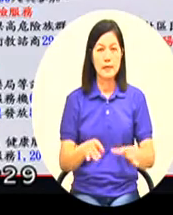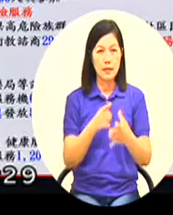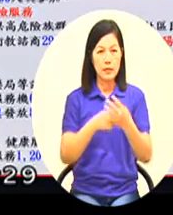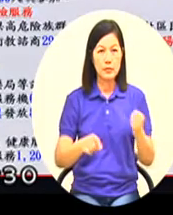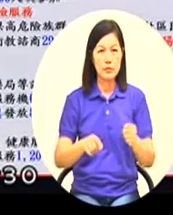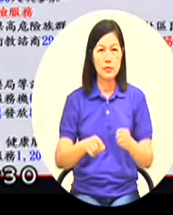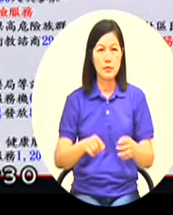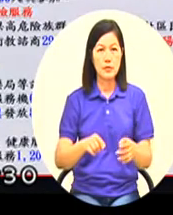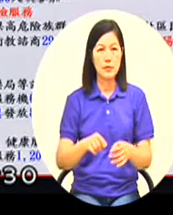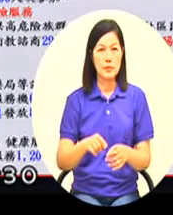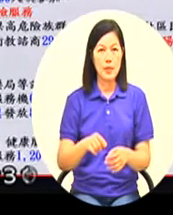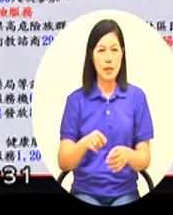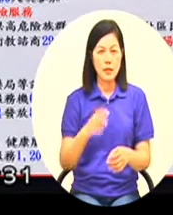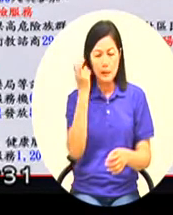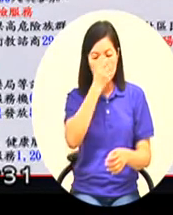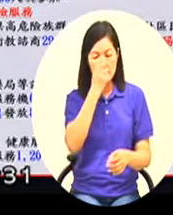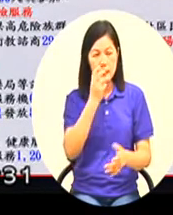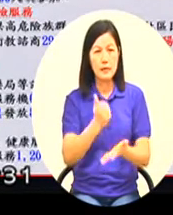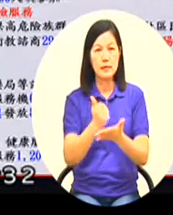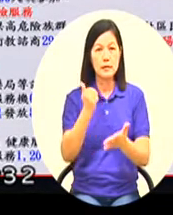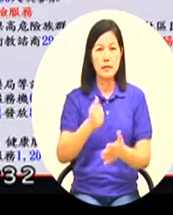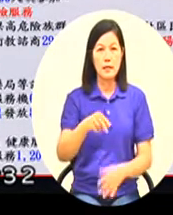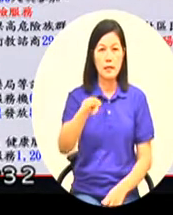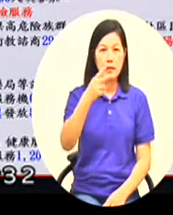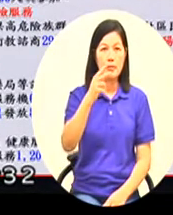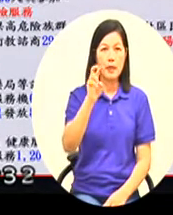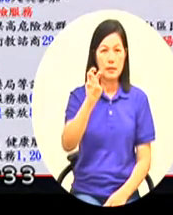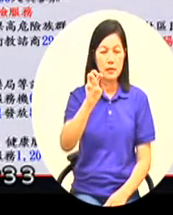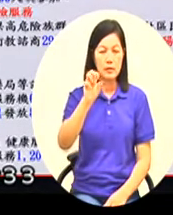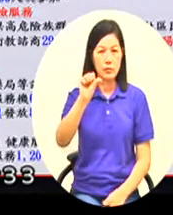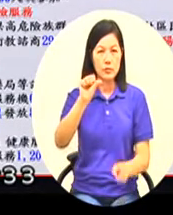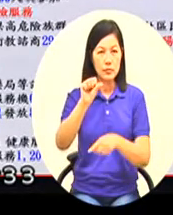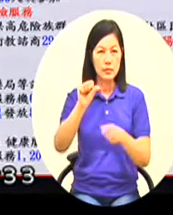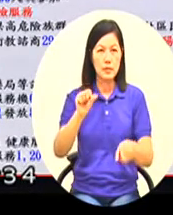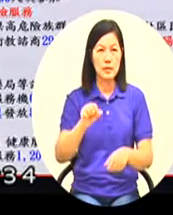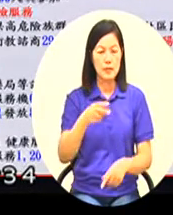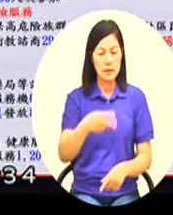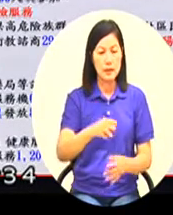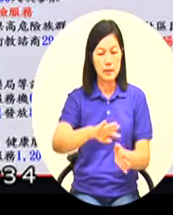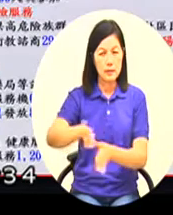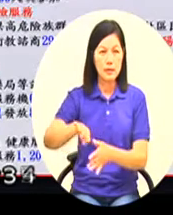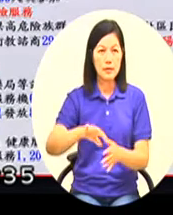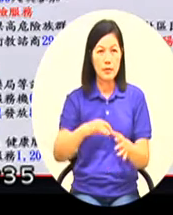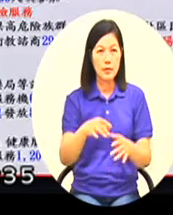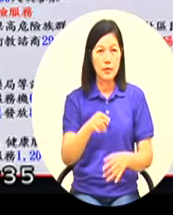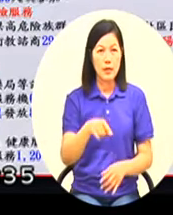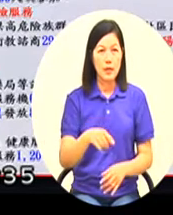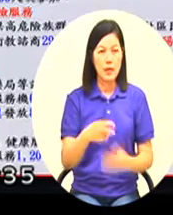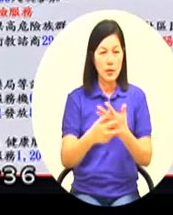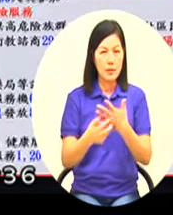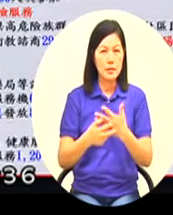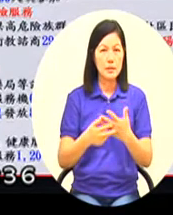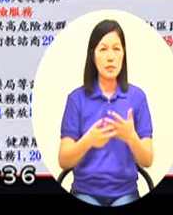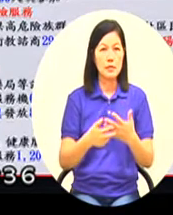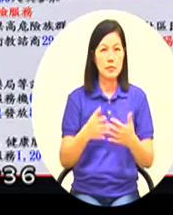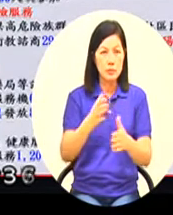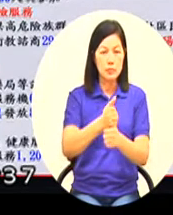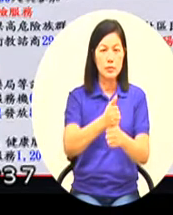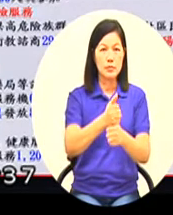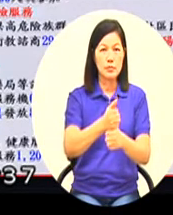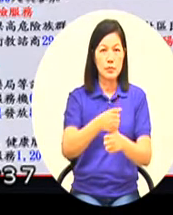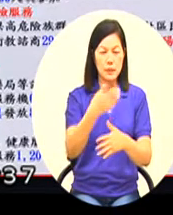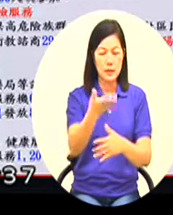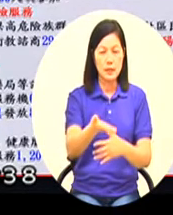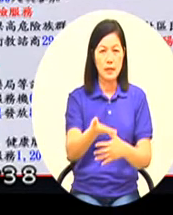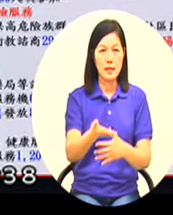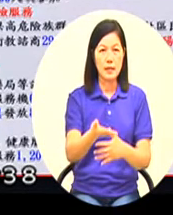通报筛检出来有235人。那另外一部分是我们在卫生所、局所以及药局里面，我们有提供我们的有